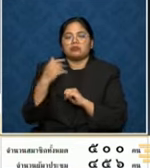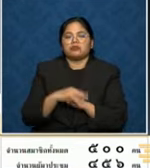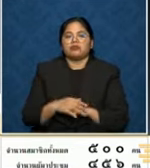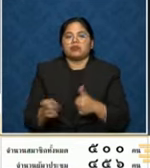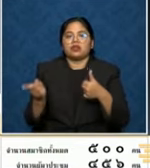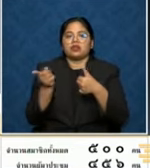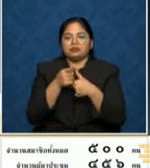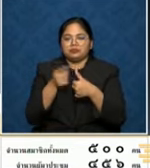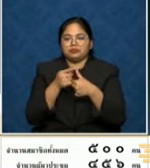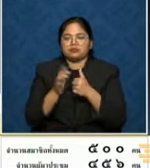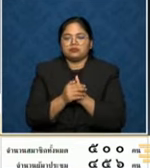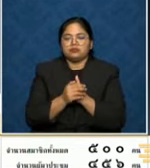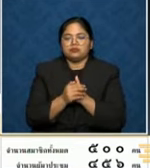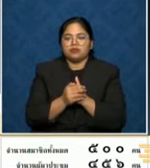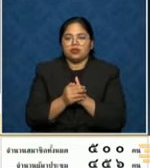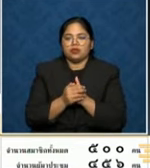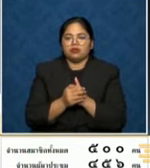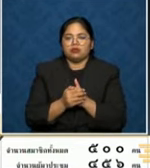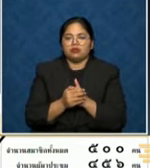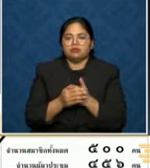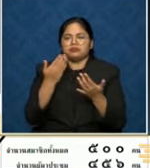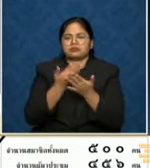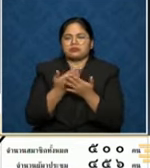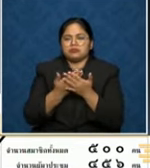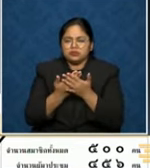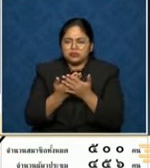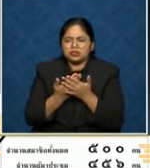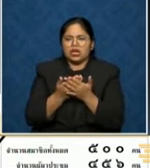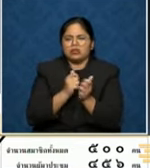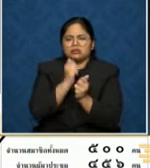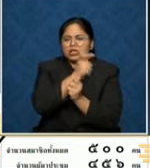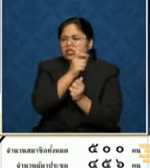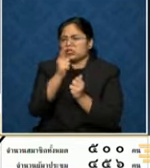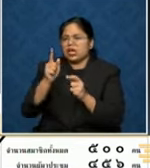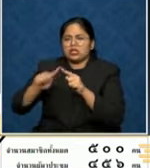ของมาตรการการลดรายจ่ายค่ะพบว่ามาตรการลดรายจ่ายทั้งหมด